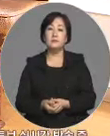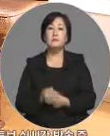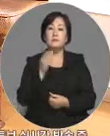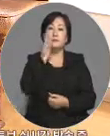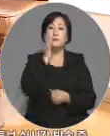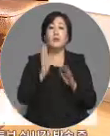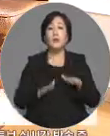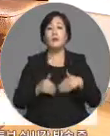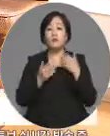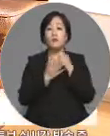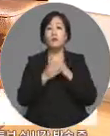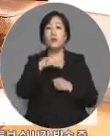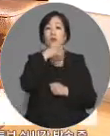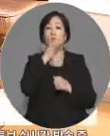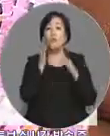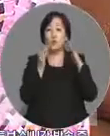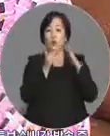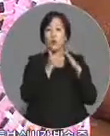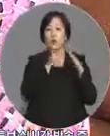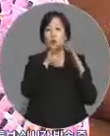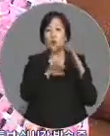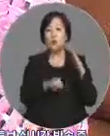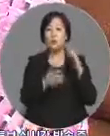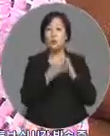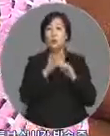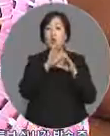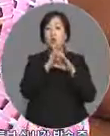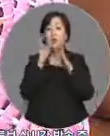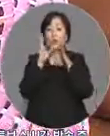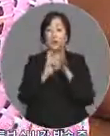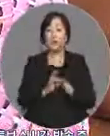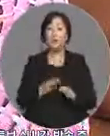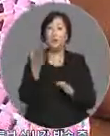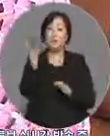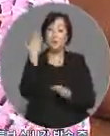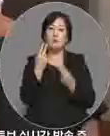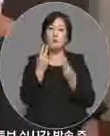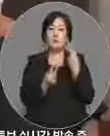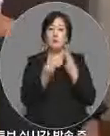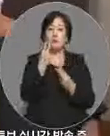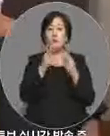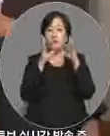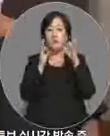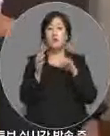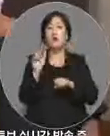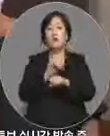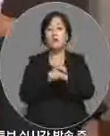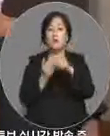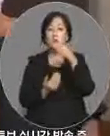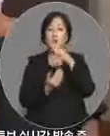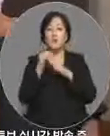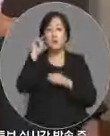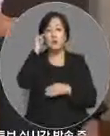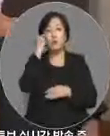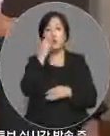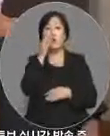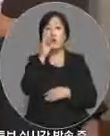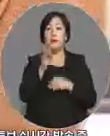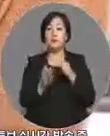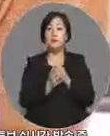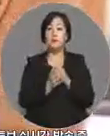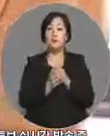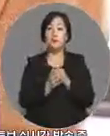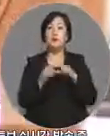울산 남구의 한 경로당. 코로나19가 유행하기 전과 비교할 때 가장 불편한 점을 물었습니다.